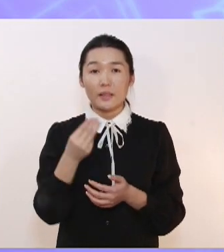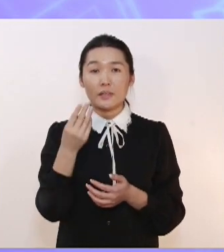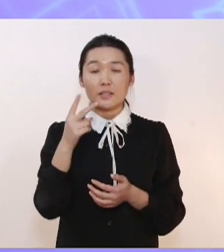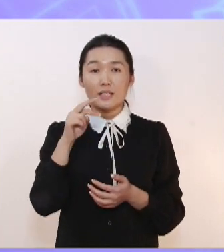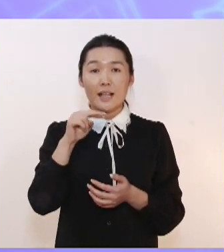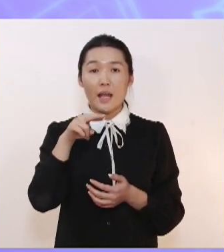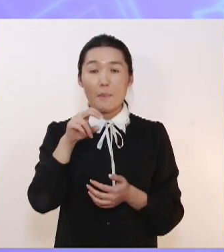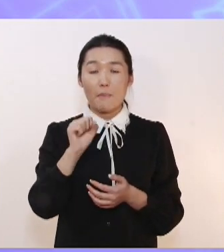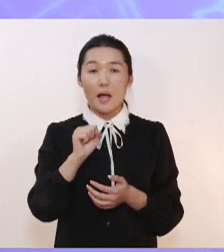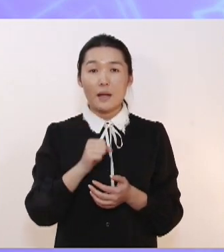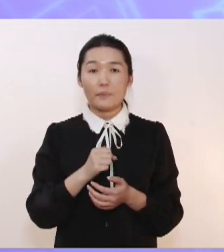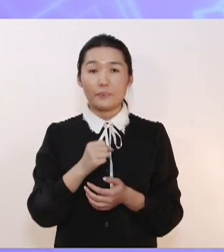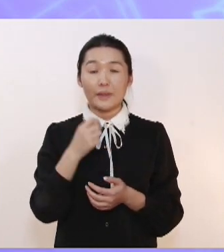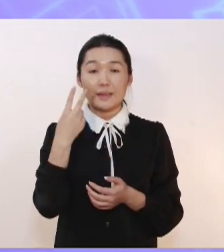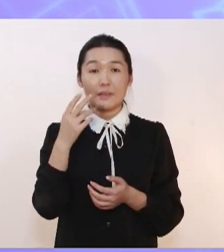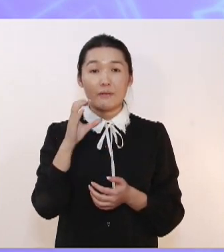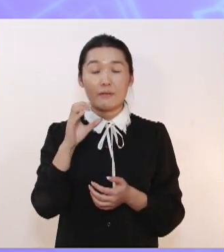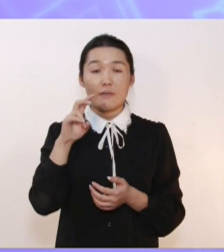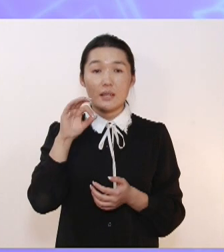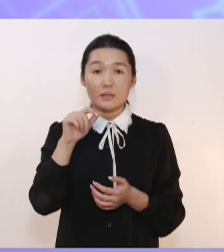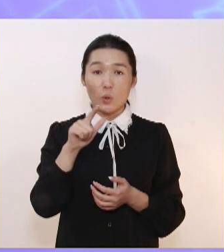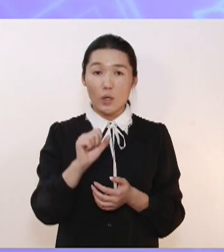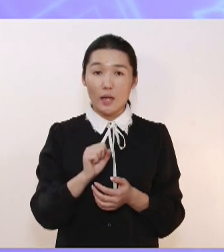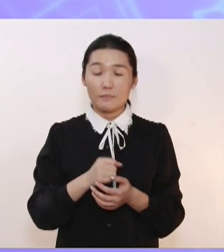Шляпа. Два слога.